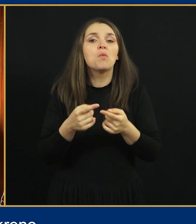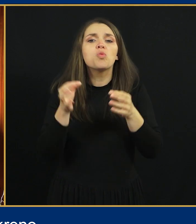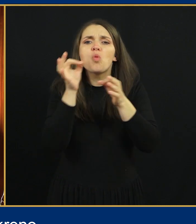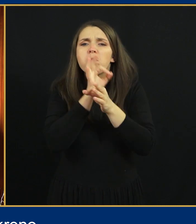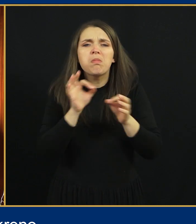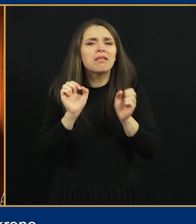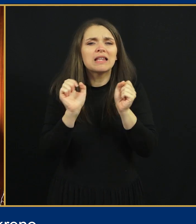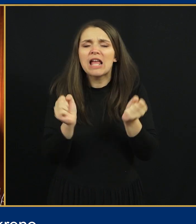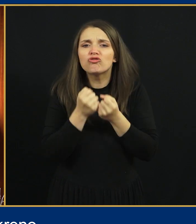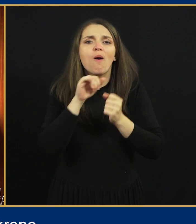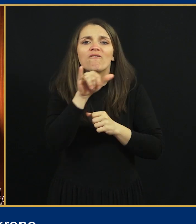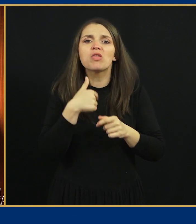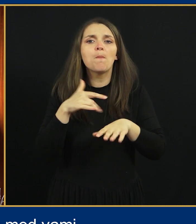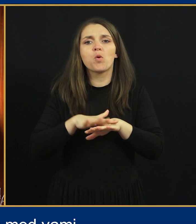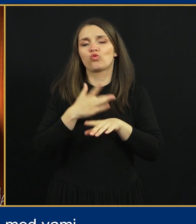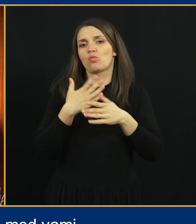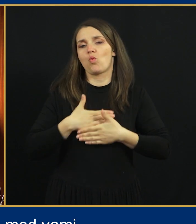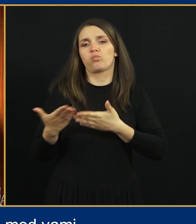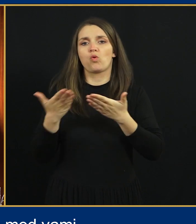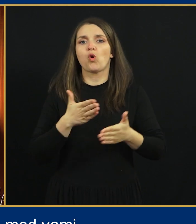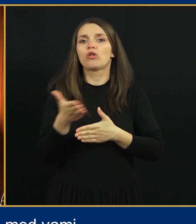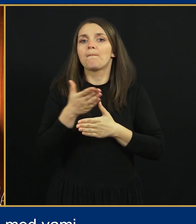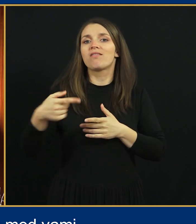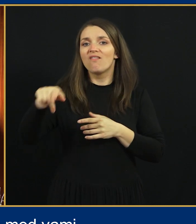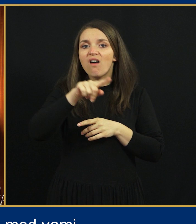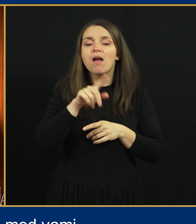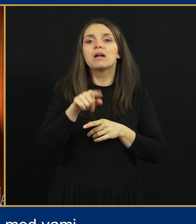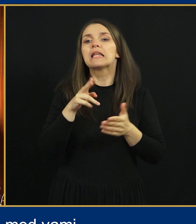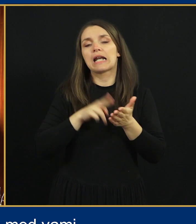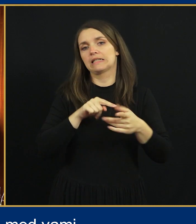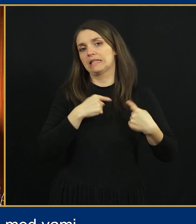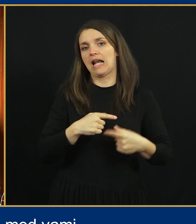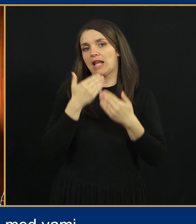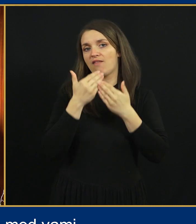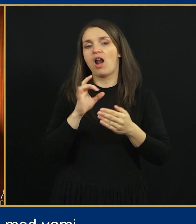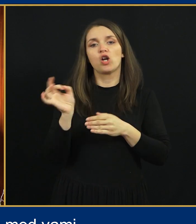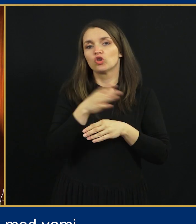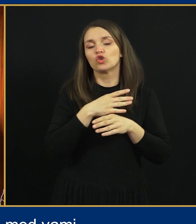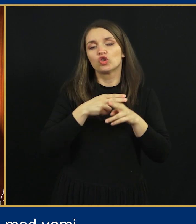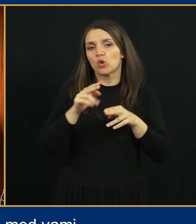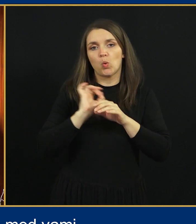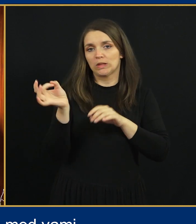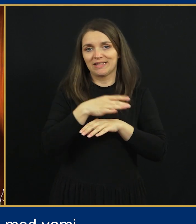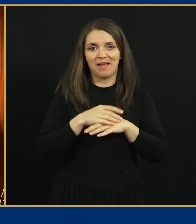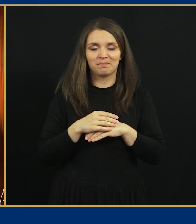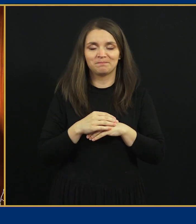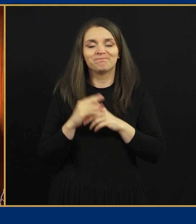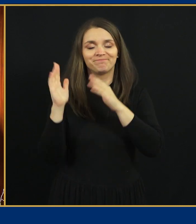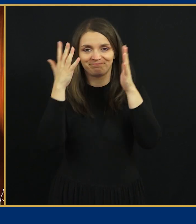povem, prav nobenih težav, vedno se počutim dobrodošla med vami in res iskrena hvala čisto vsem.